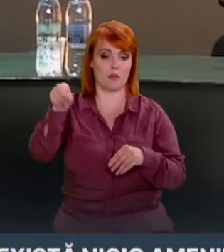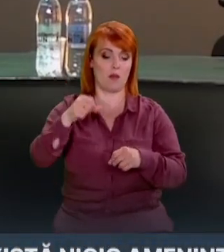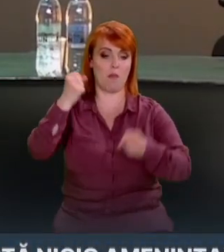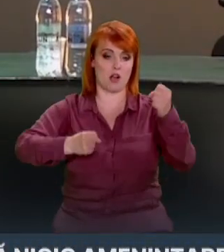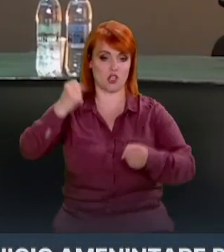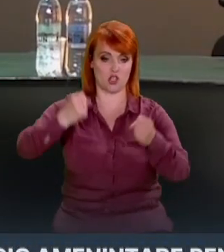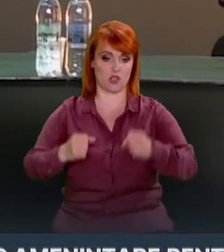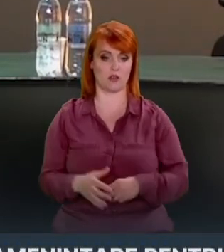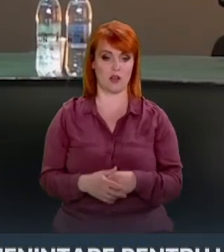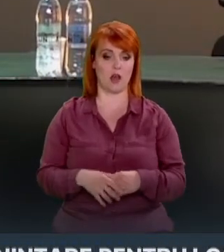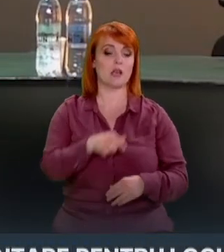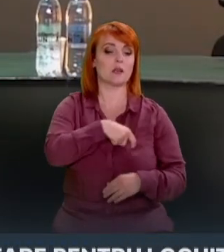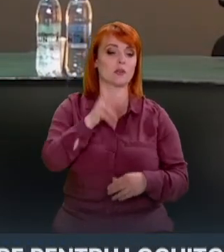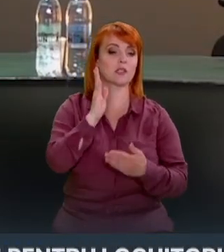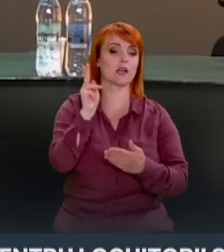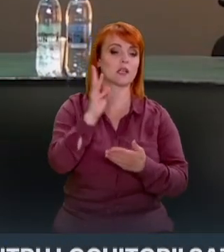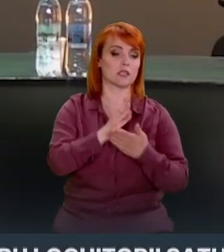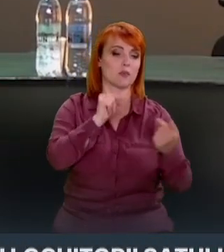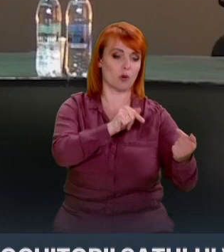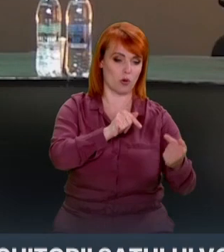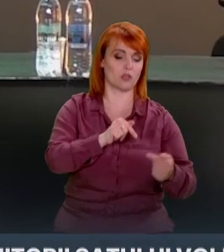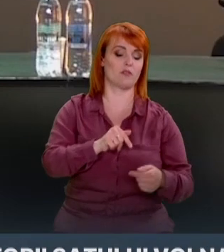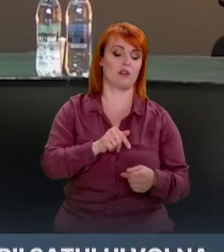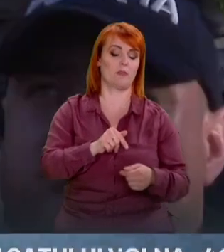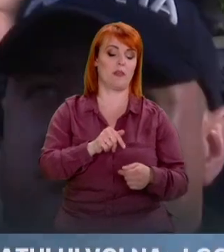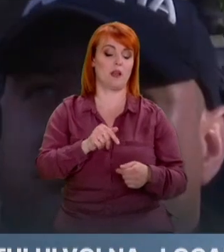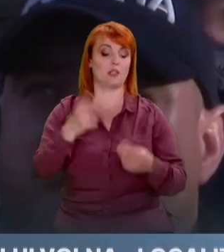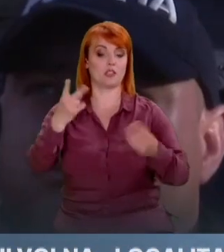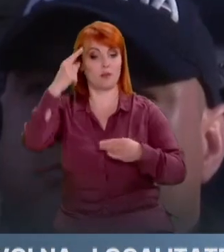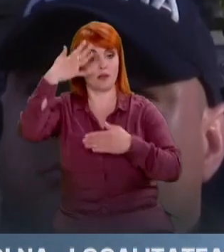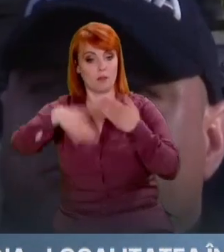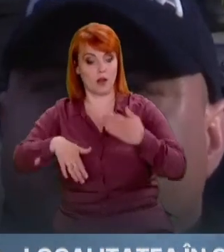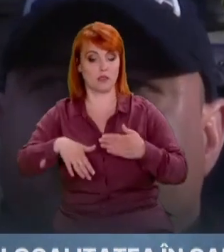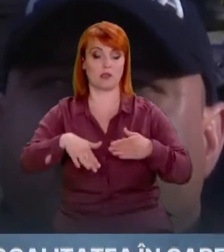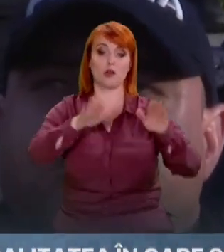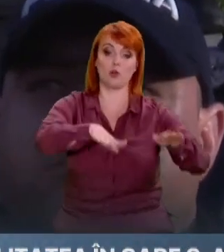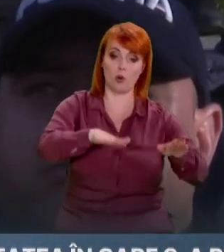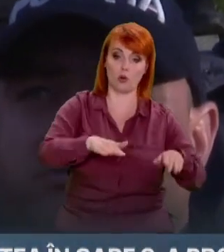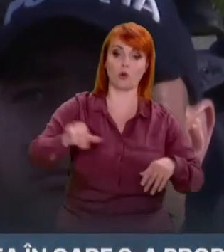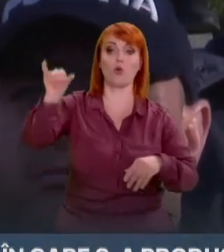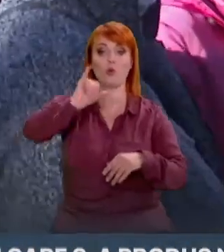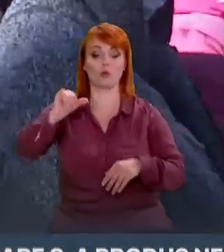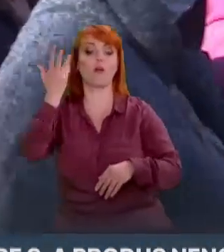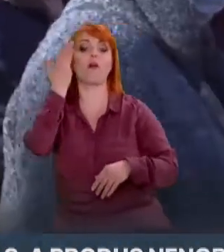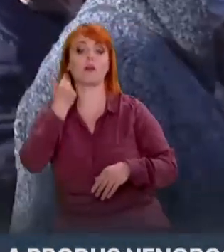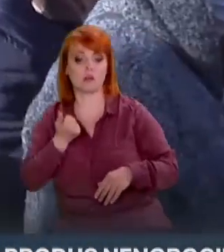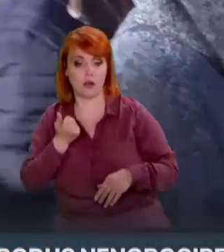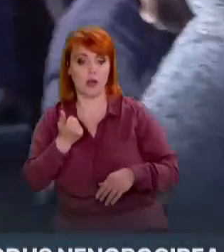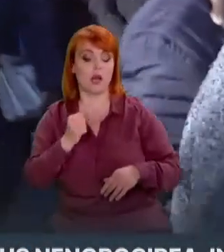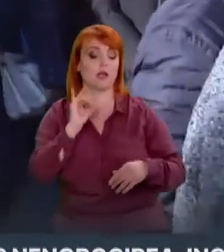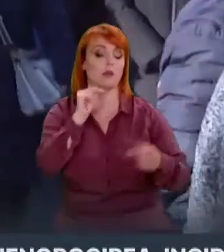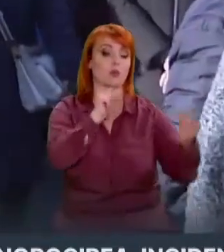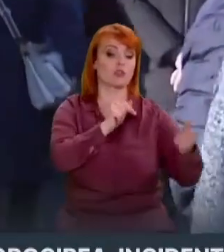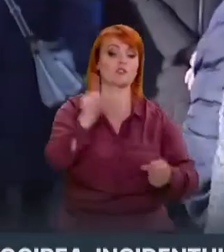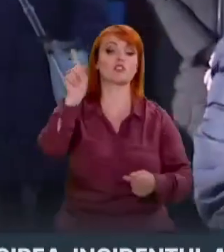ar trebui să fie conștientă de locul când protestez, unde protestează și împotriva ce protestează.